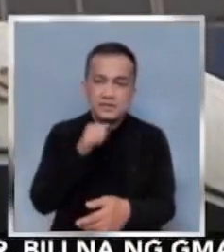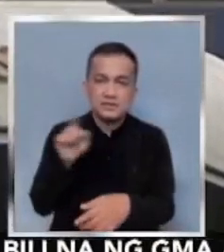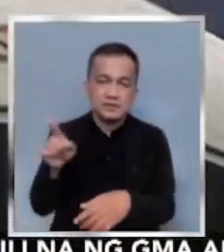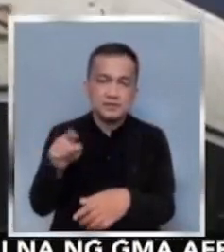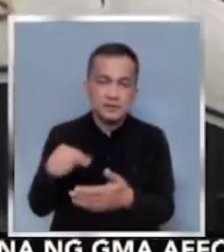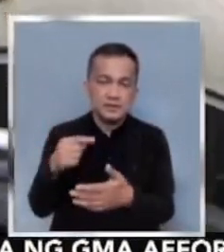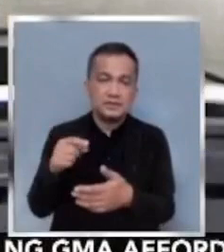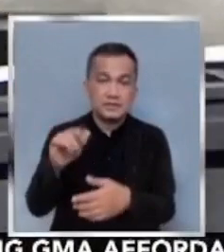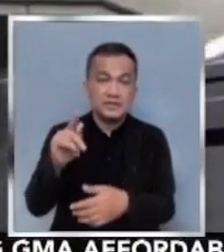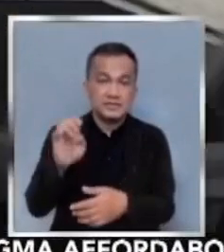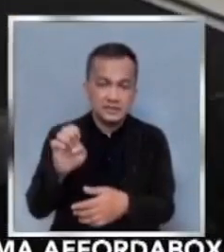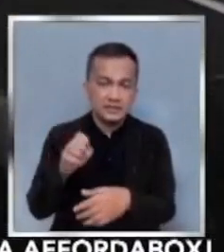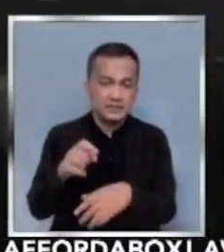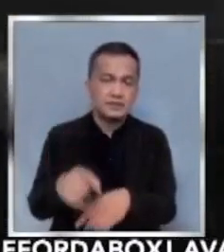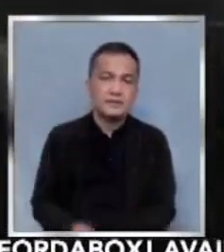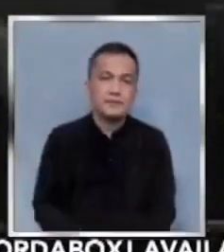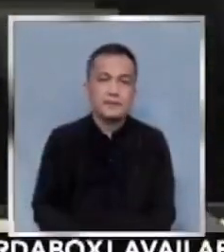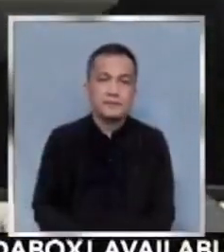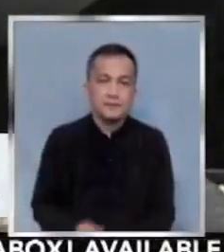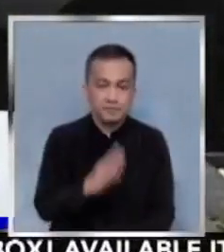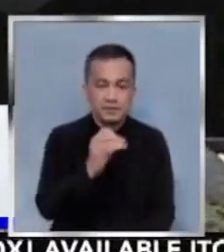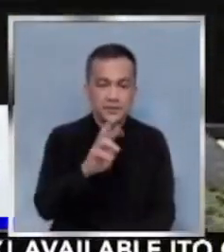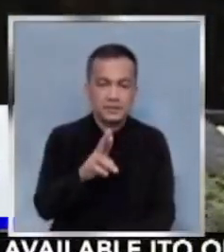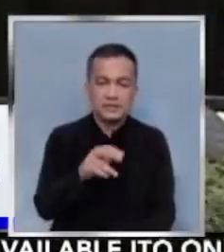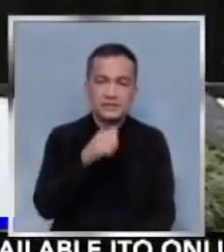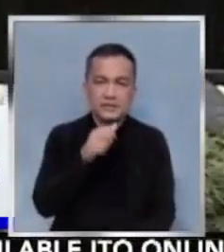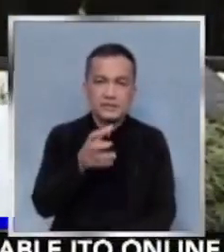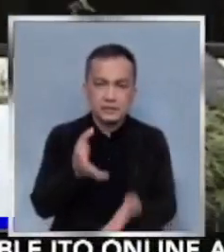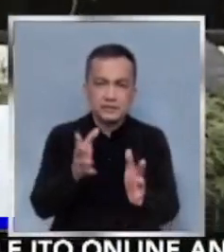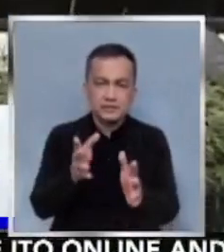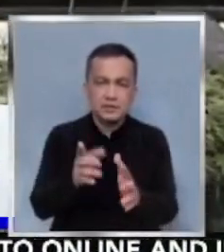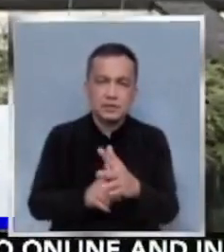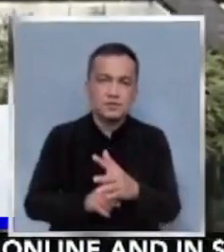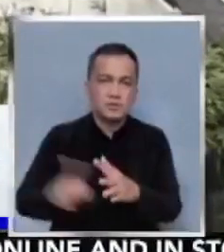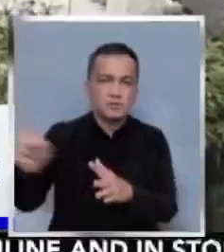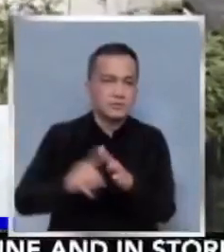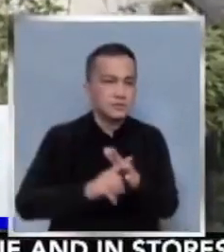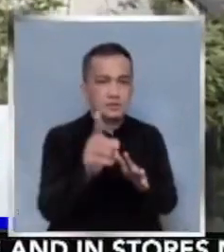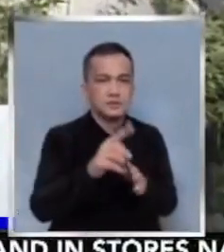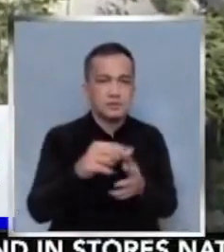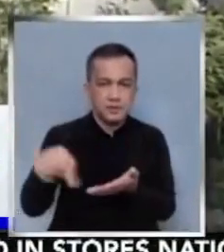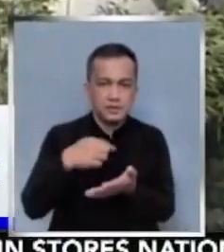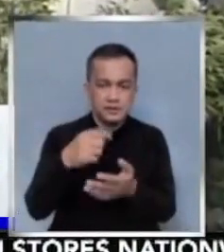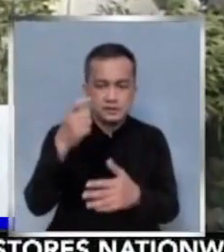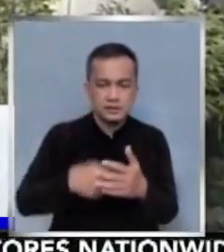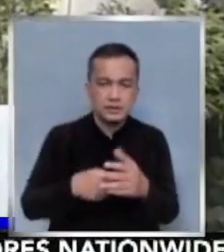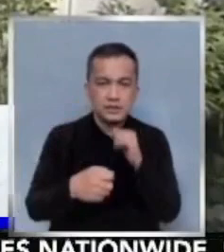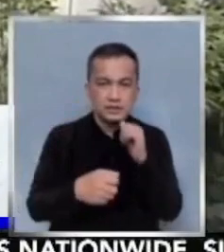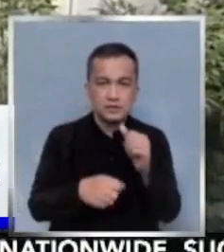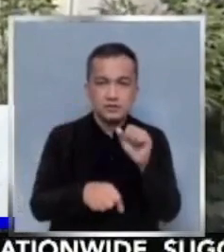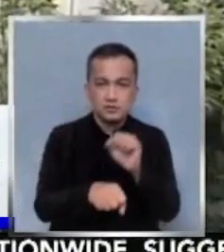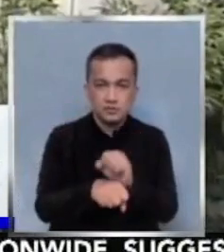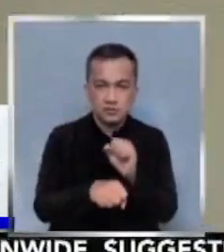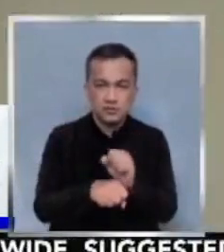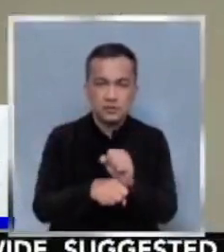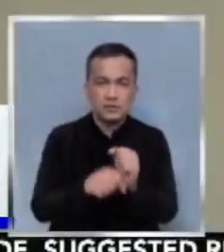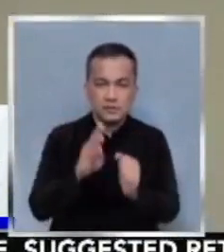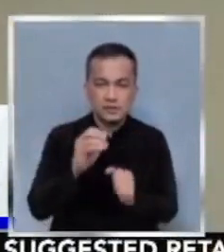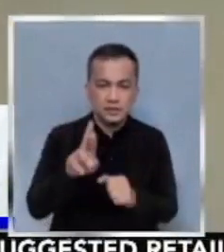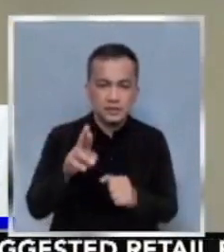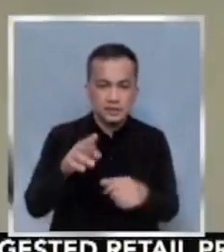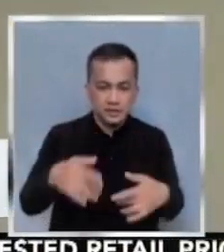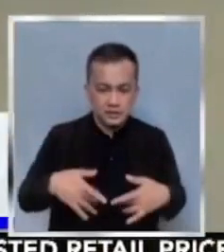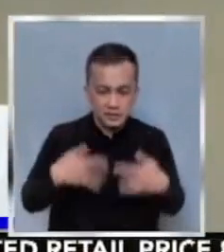daw palalagpasin ng BIR ang mga tumatakas sa pagbabayad ng buwis. Hindi lang daw mga empleyado ng BIR ang kanilang ila-lifestyle check, kundi pati